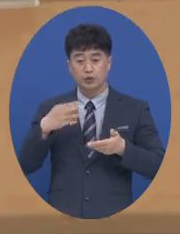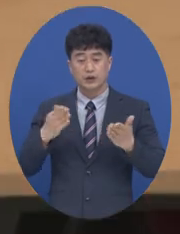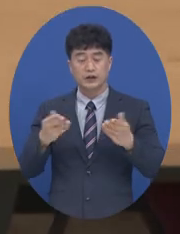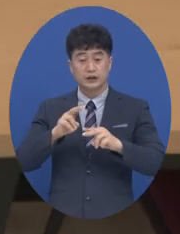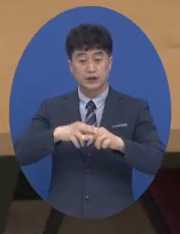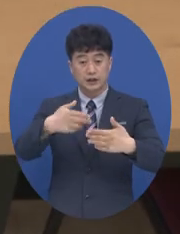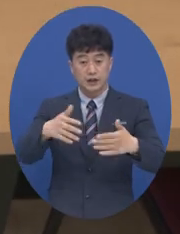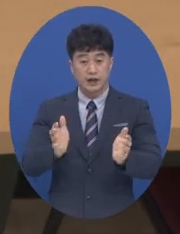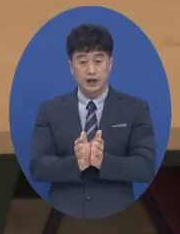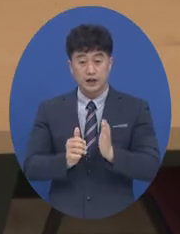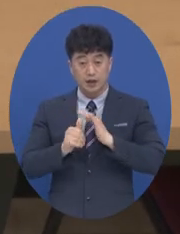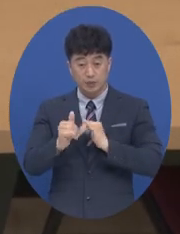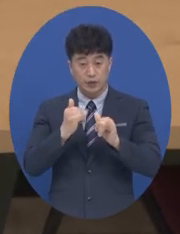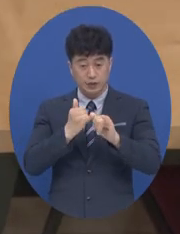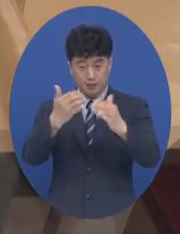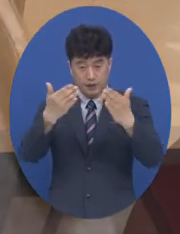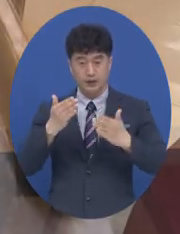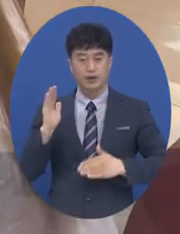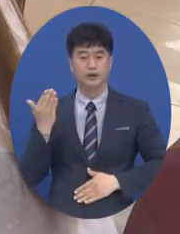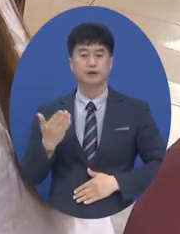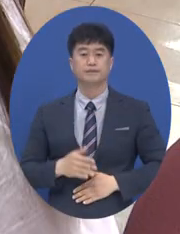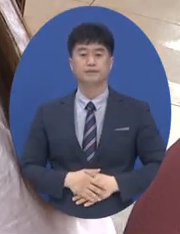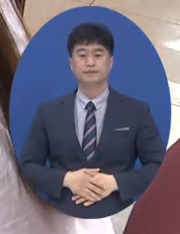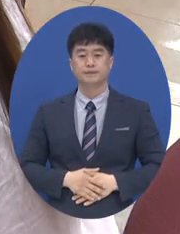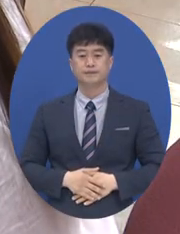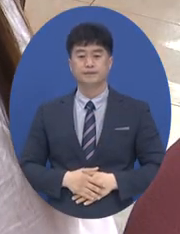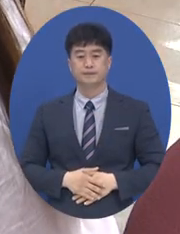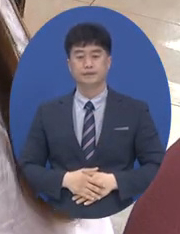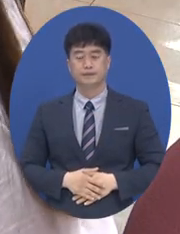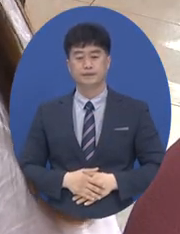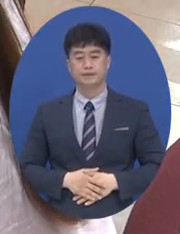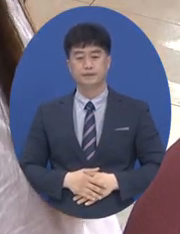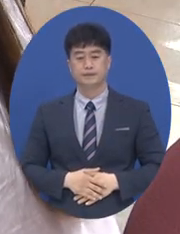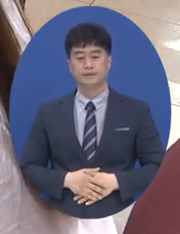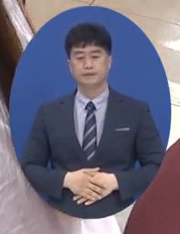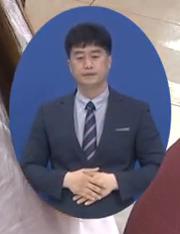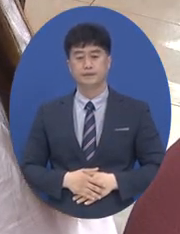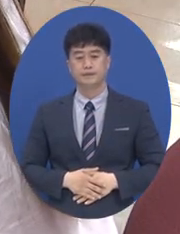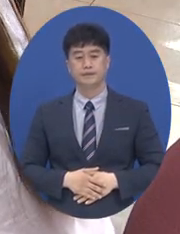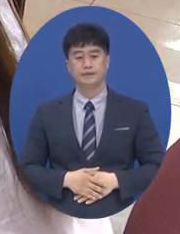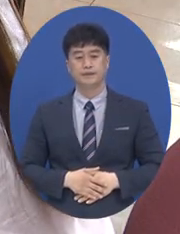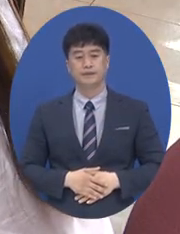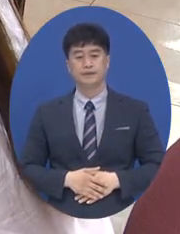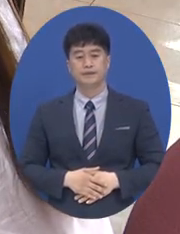경기도 일자리재단 대표이사상을 수여하게 됩니다. 경기지TV 구영슬입니다.